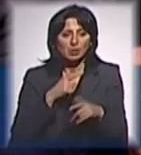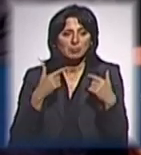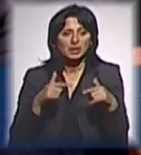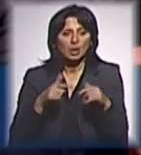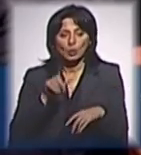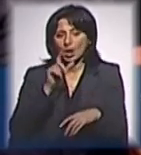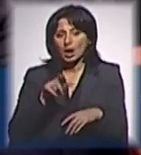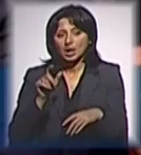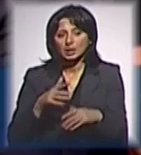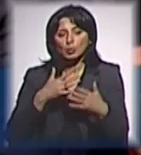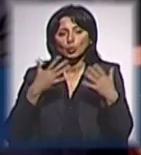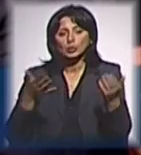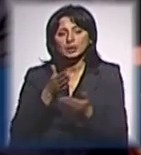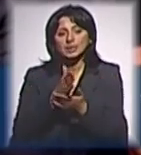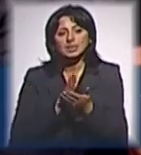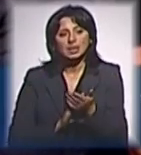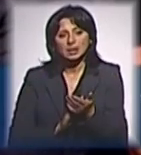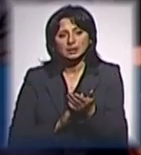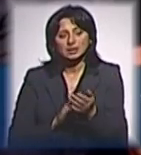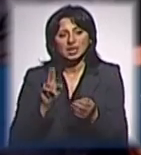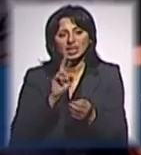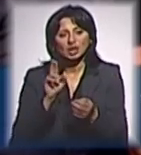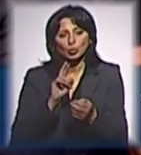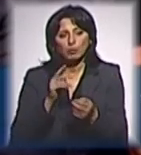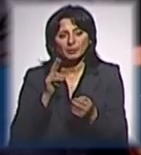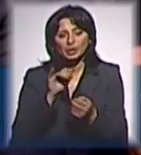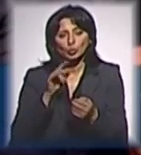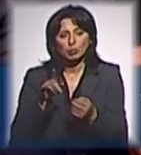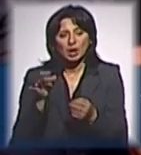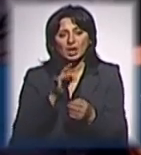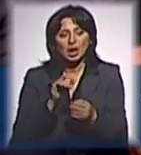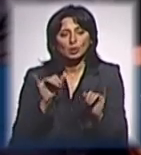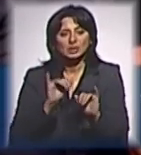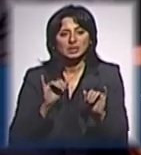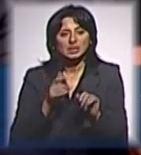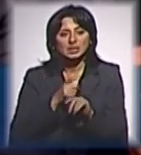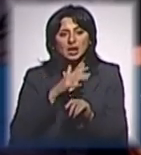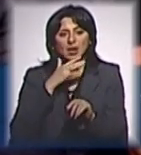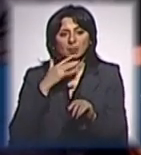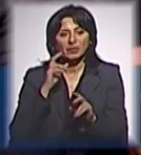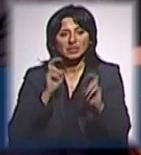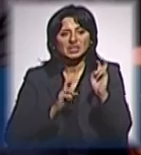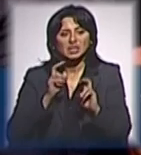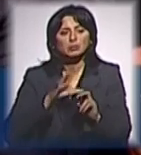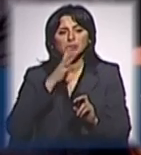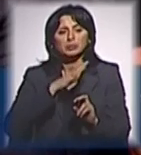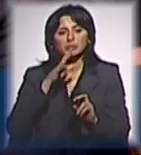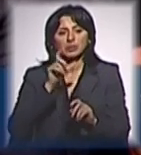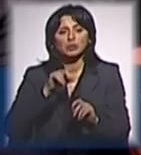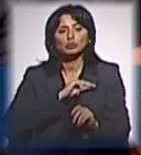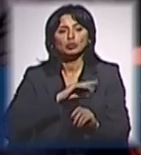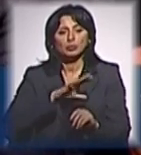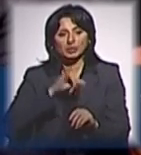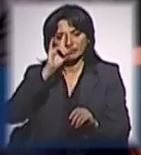პრაქტიკულად ადამიანების უდიდესი ნაწილი და დიდუბე ტრადიციულად იყო ის რაიონი, სადაც ძალიან ბევრი საწარმო იყო და ეს ადამიანები